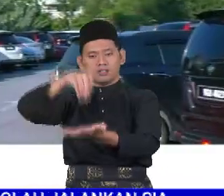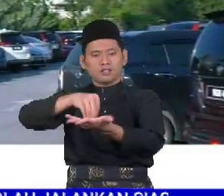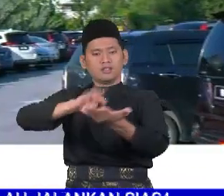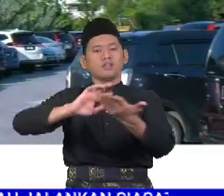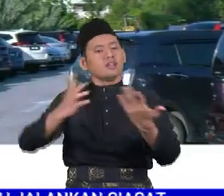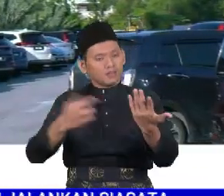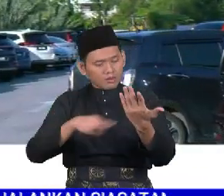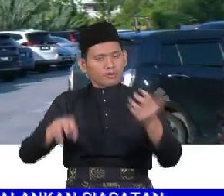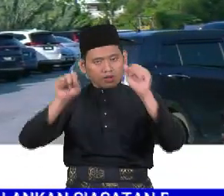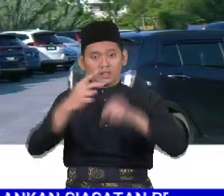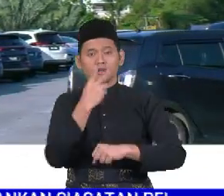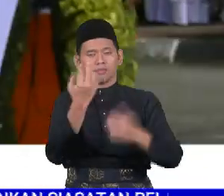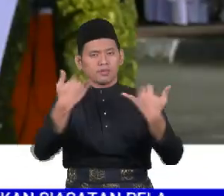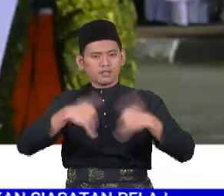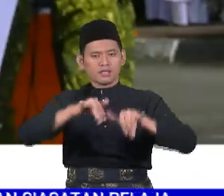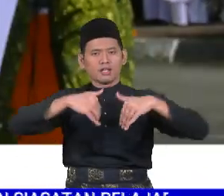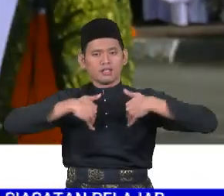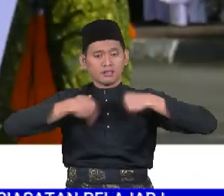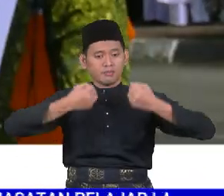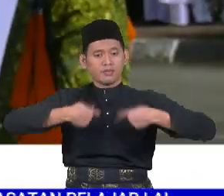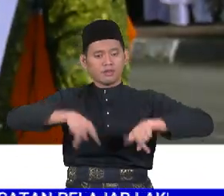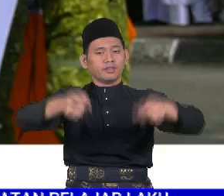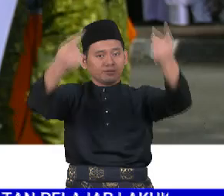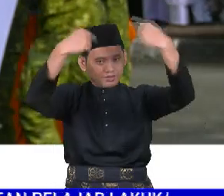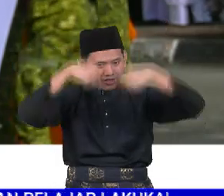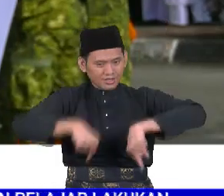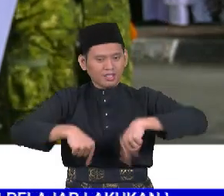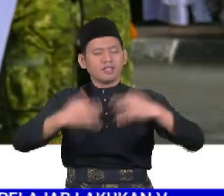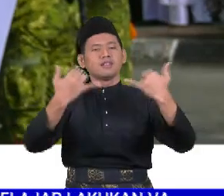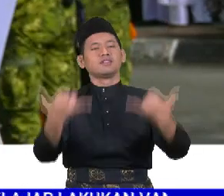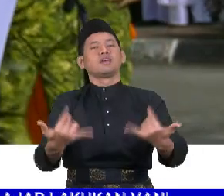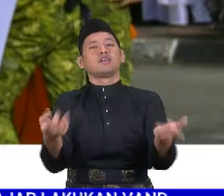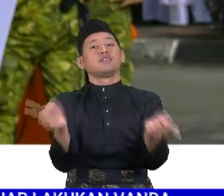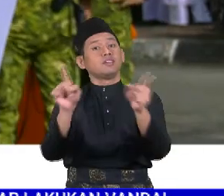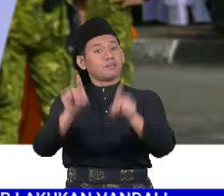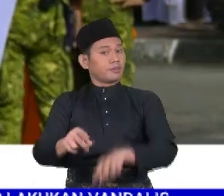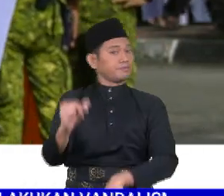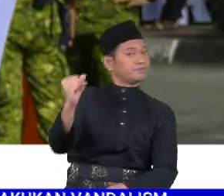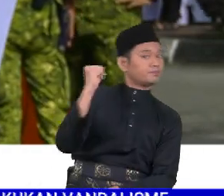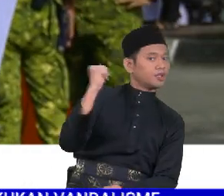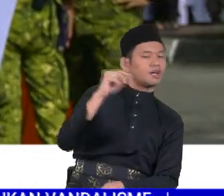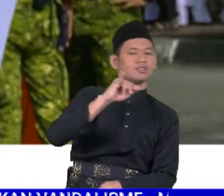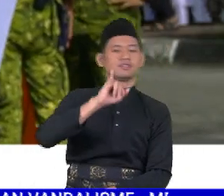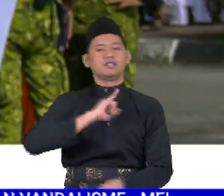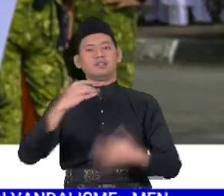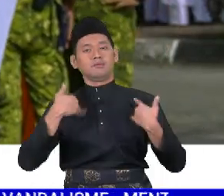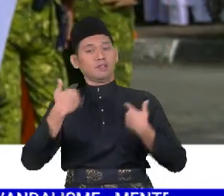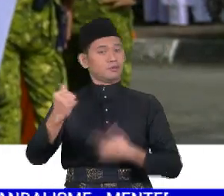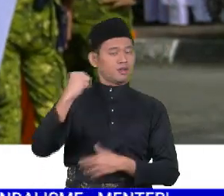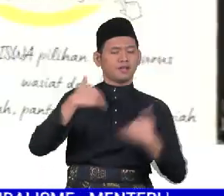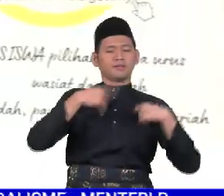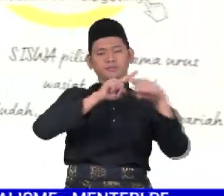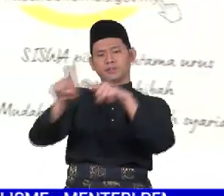anda masih ada peluang dan masa untuk anda datang. Sekarang sedang berlangsung di belakang saya dekat perkarangan masjid ini.